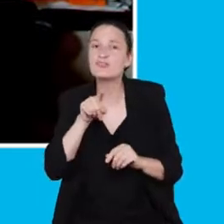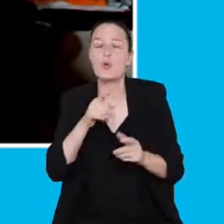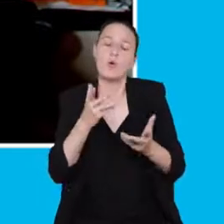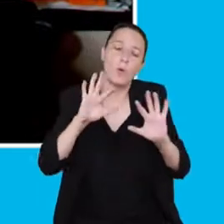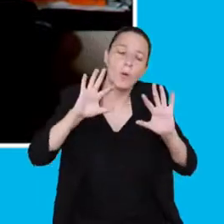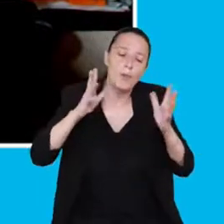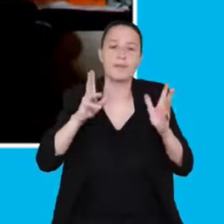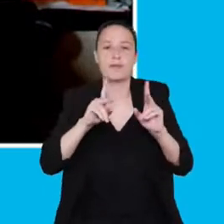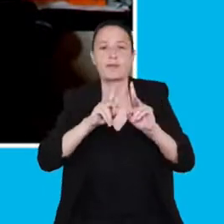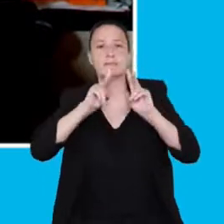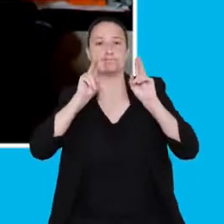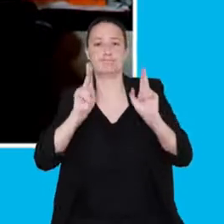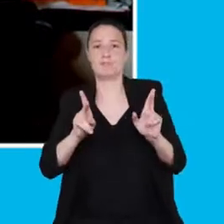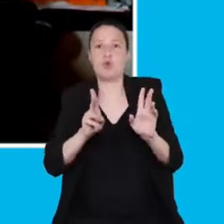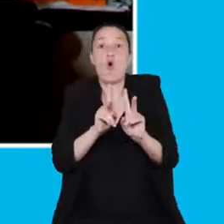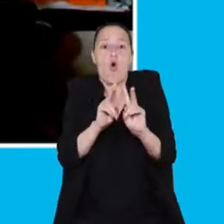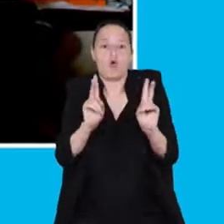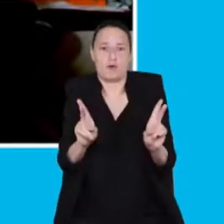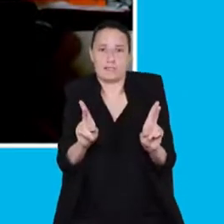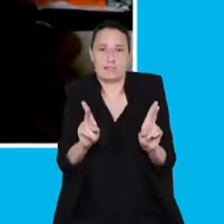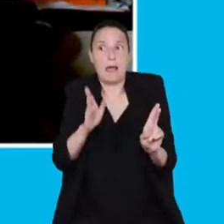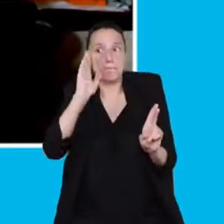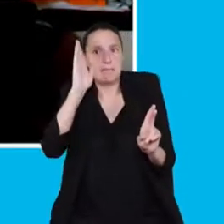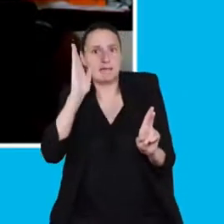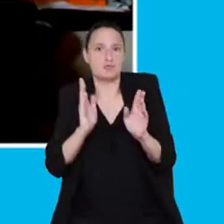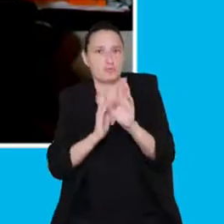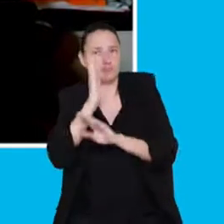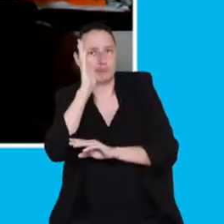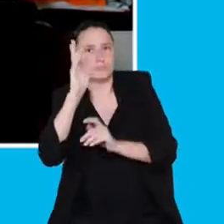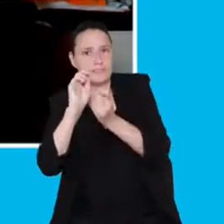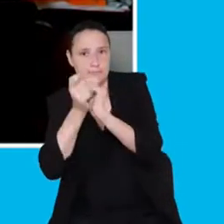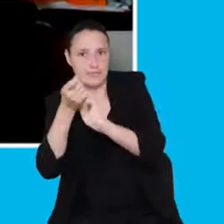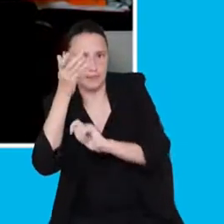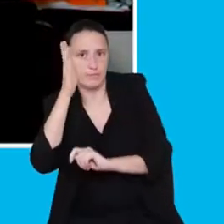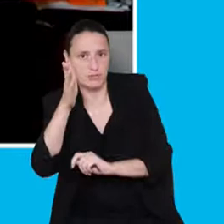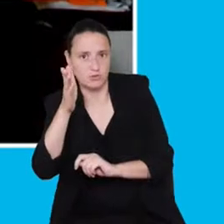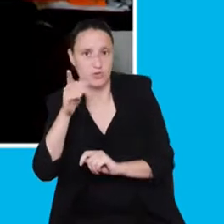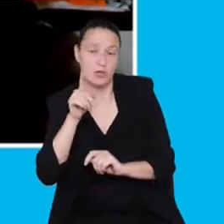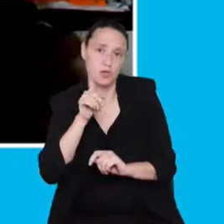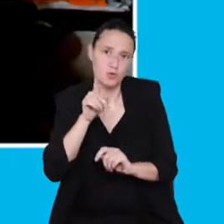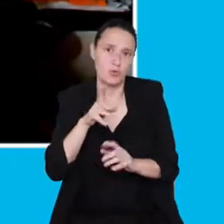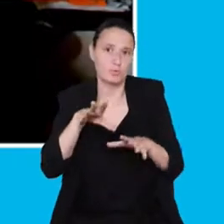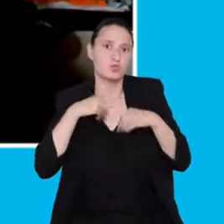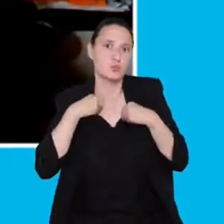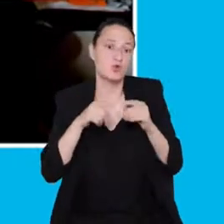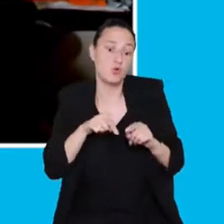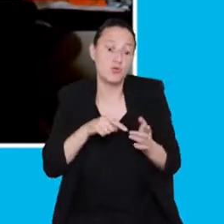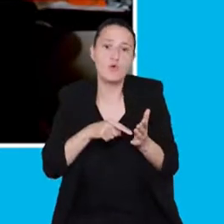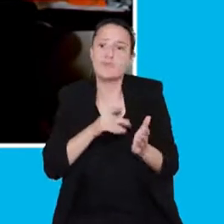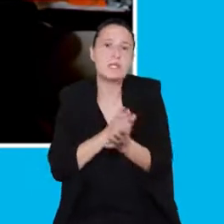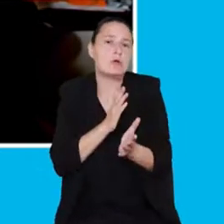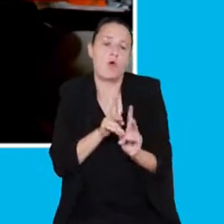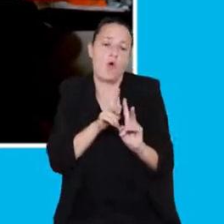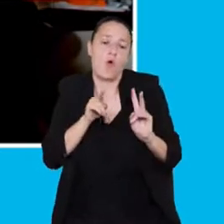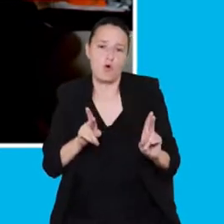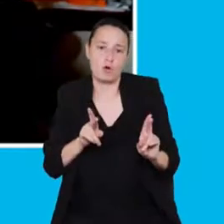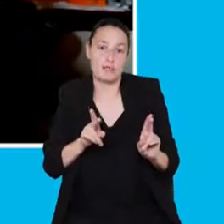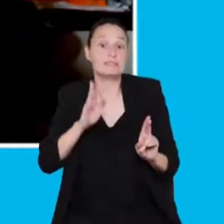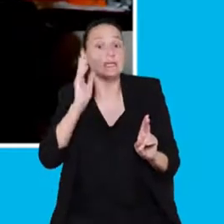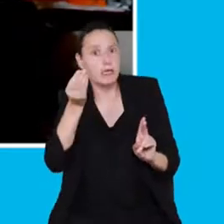przejściowy stan, który zostanie zmieniony w przyszłości w ramach prawda, rozbudowy